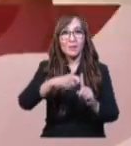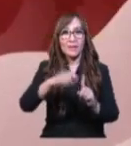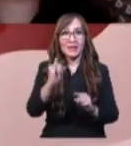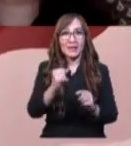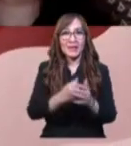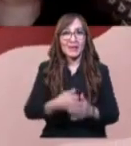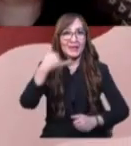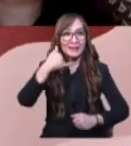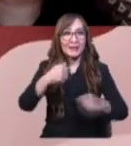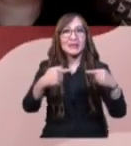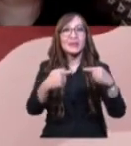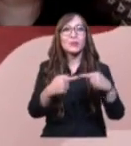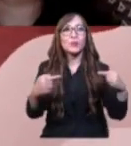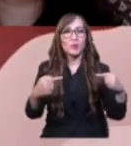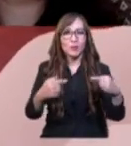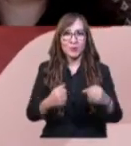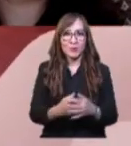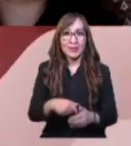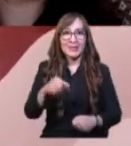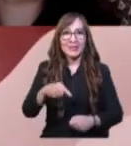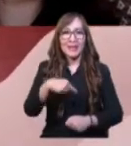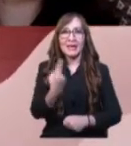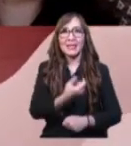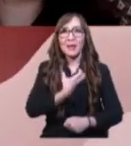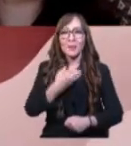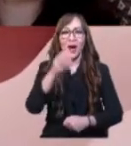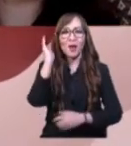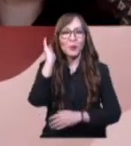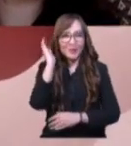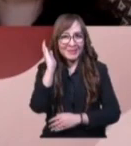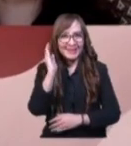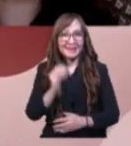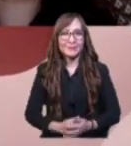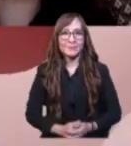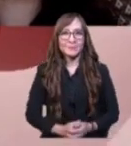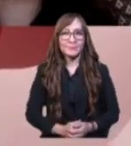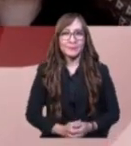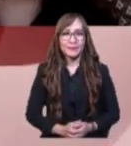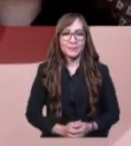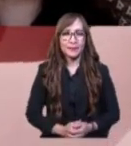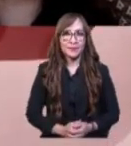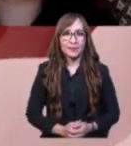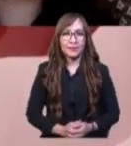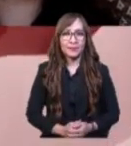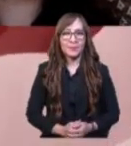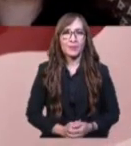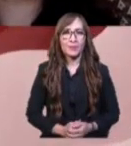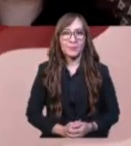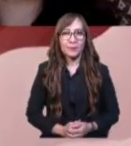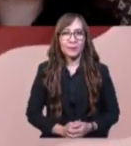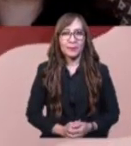belum selesai, kita masih pengen dengar nih pemaparan dari Kang Vicky, tapi nggak apa-apa, kita sudah kembali lagi. Oke, Kang